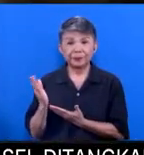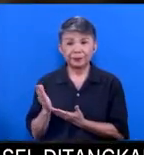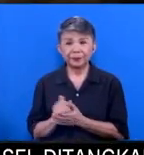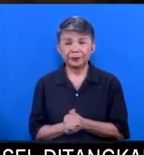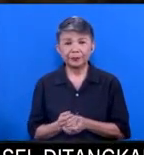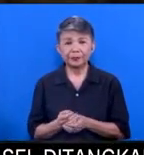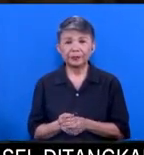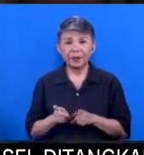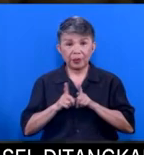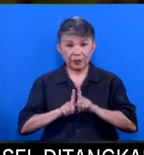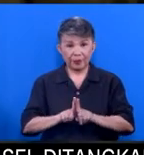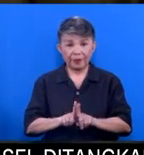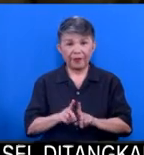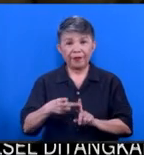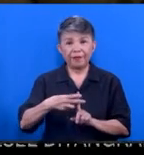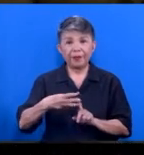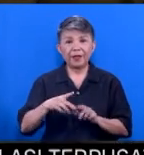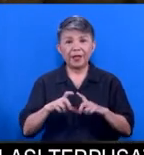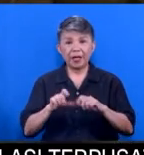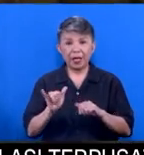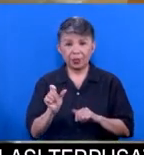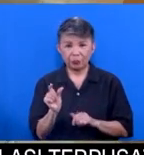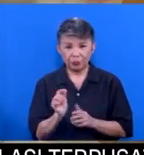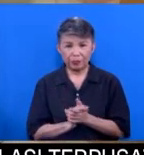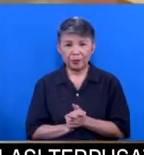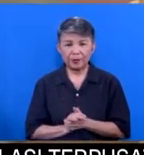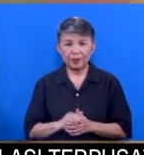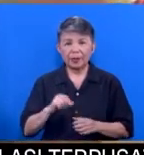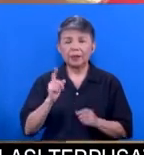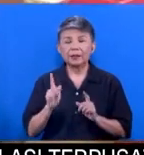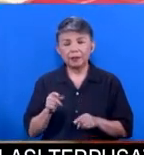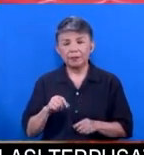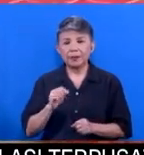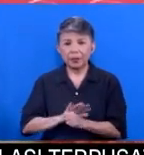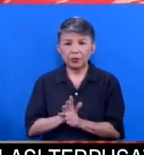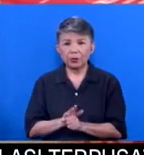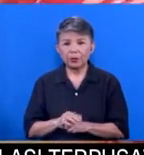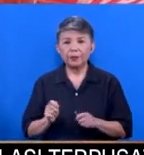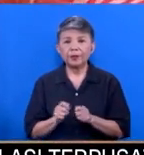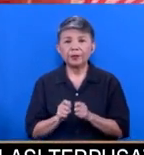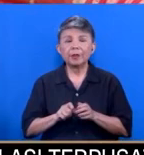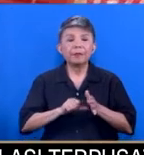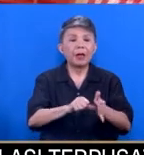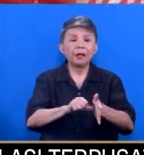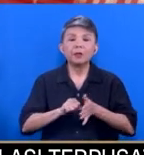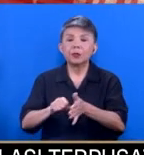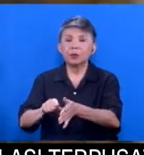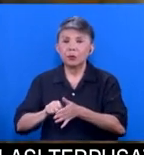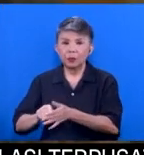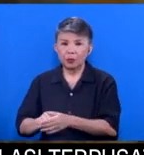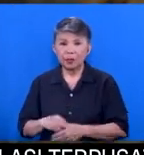bagi pasangan Febby erhamsyah dan Ayu Oktaviani pandemic Vietnam Tim menjadi Jalan pembuka untuk membantu sesama